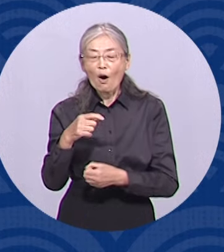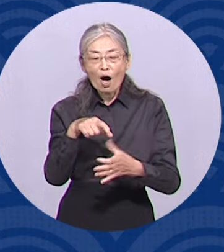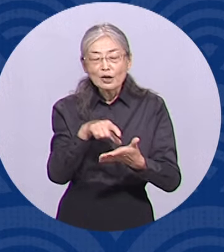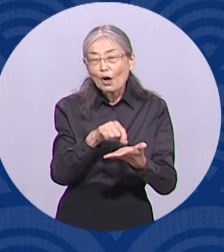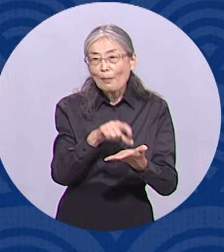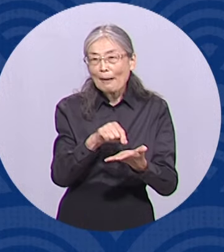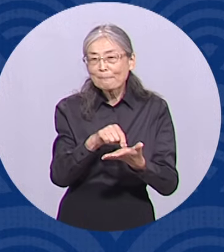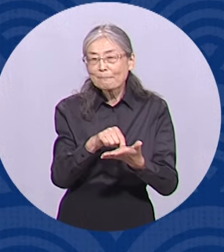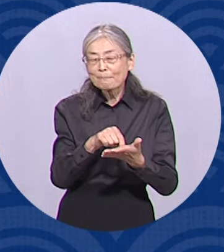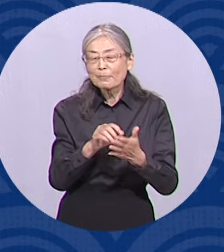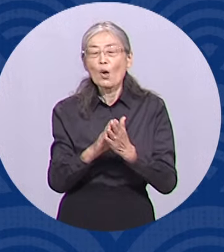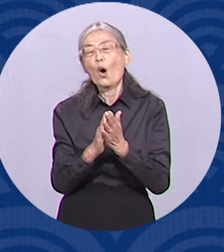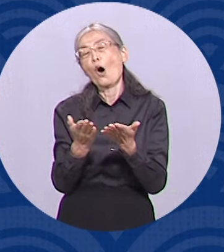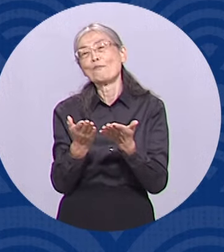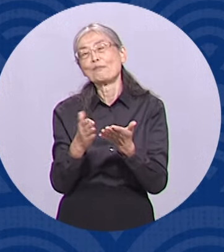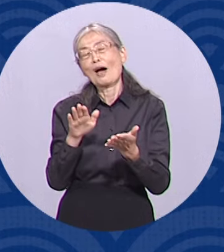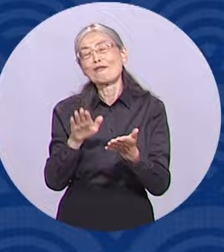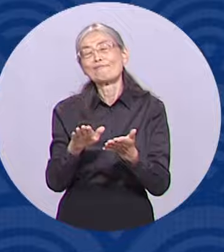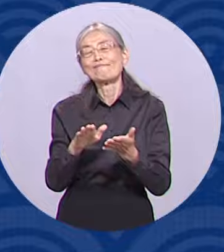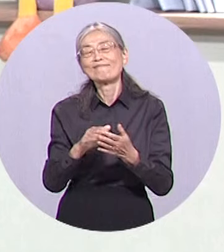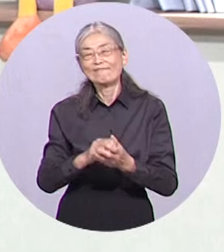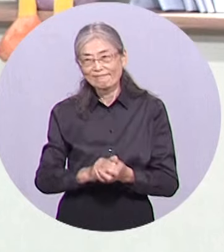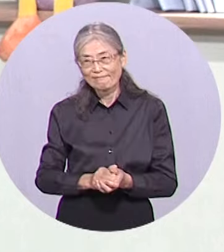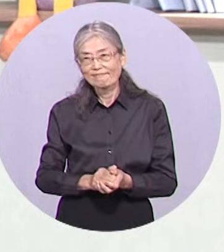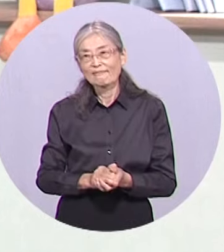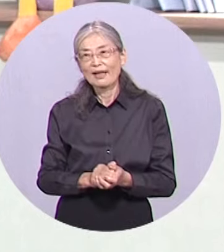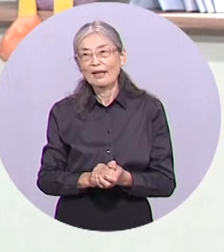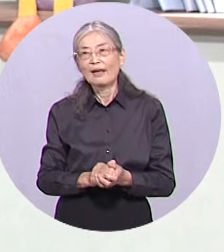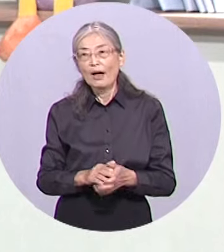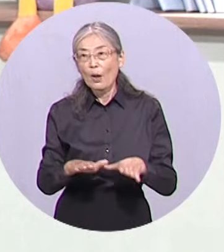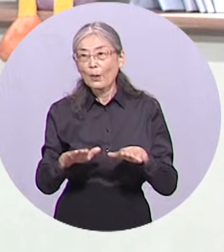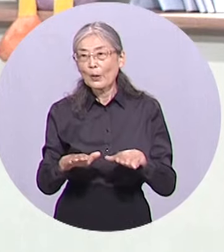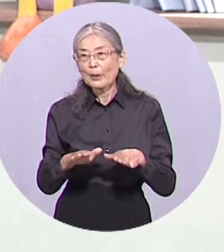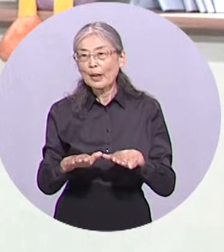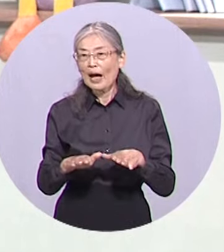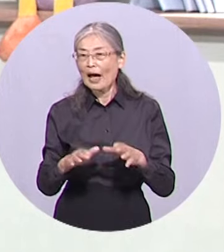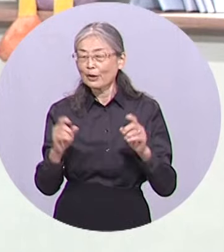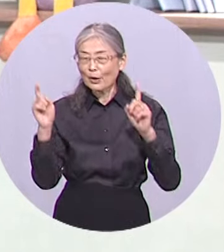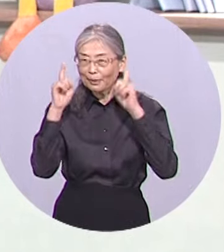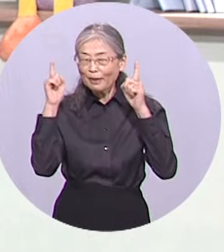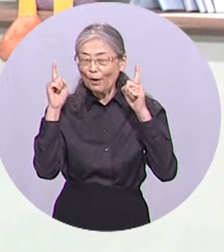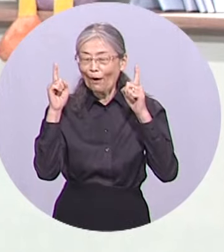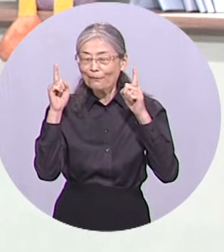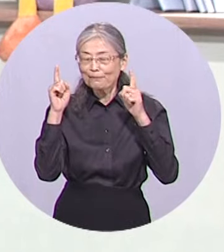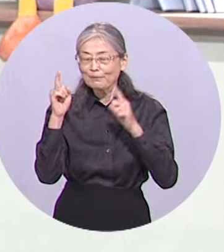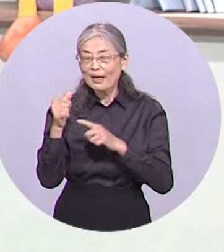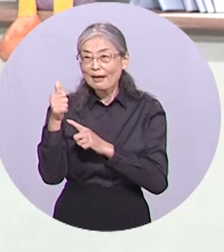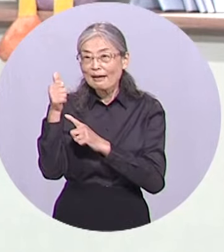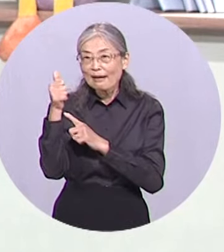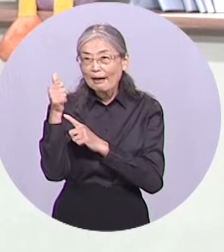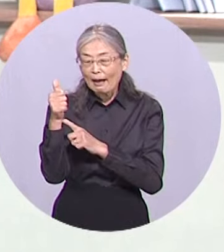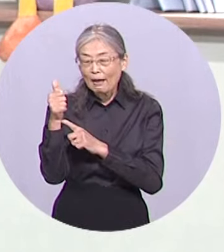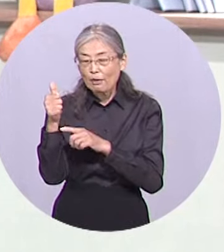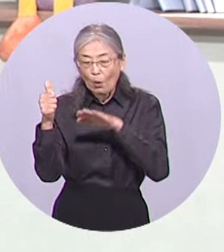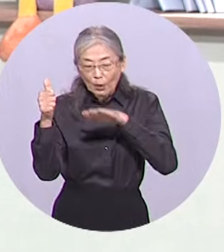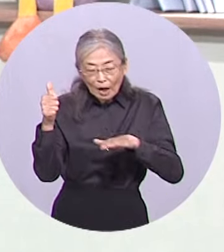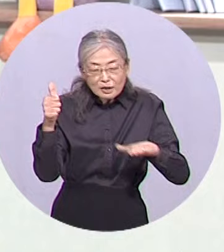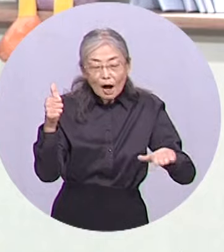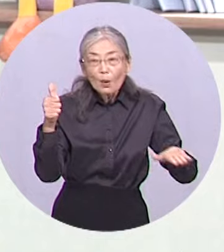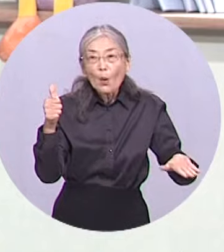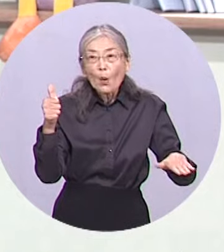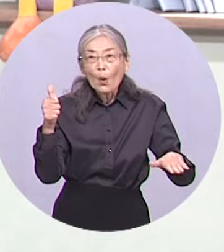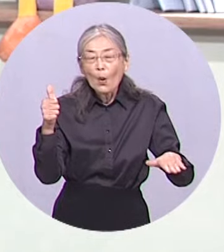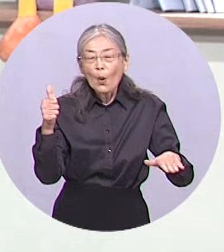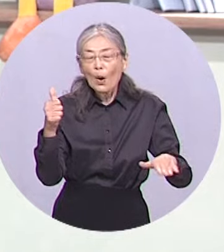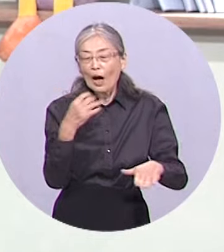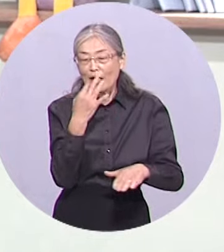ビジネスパーソンに読み継がれています。さあそして、今回のトークイベントではそんな渋沢王のやしゃごにあたる渋